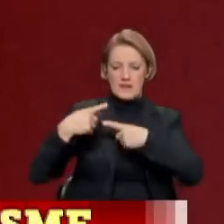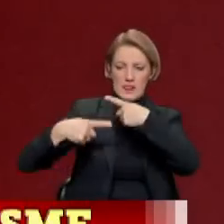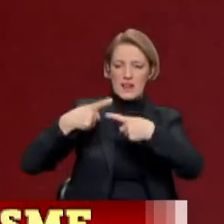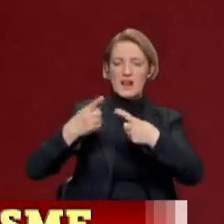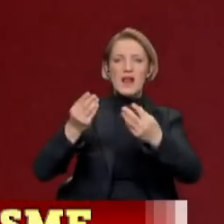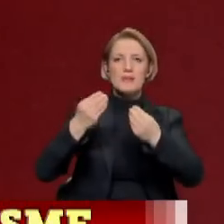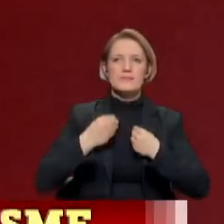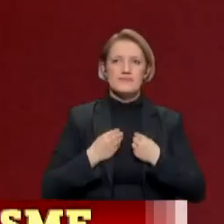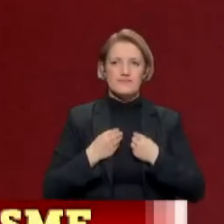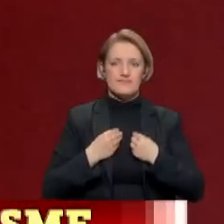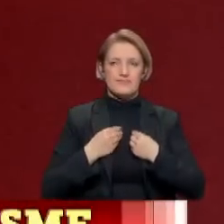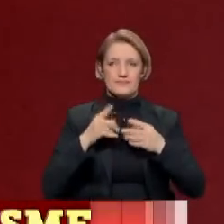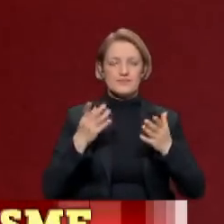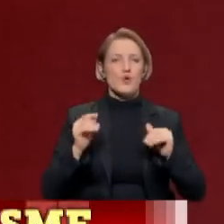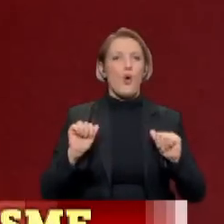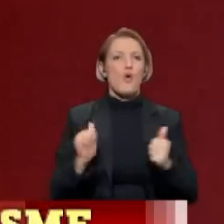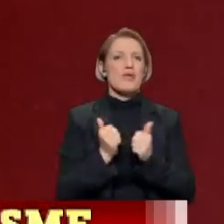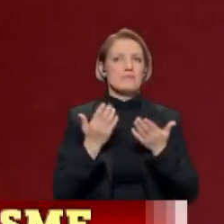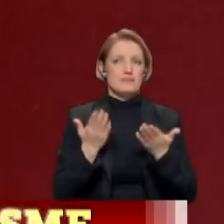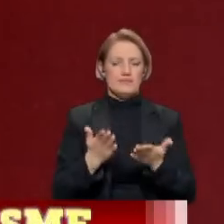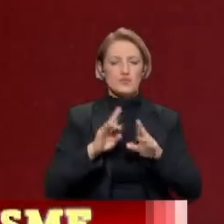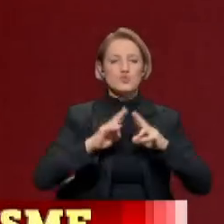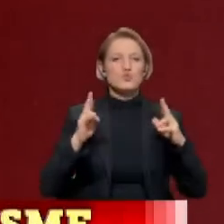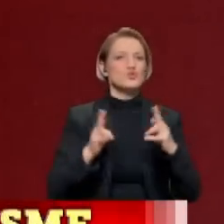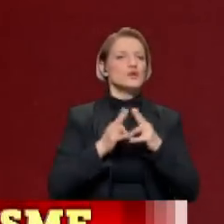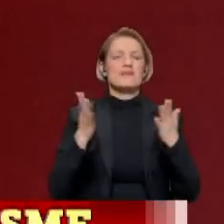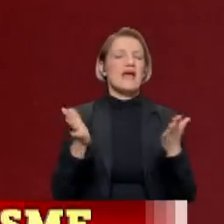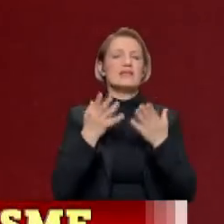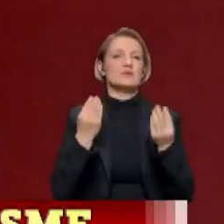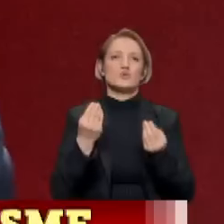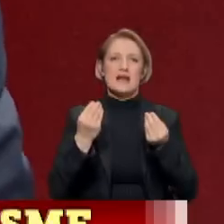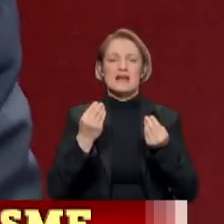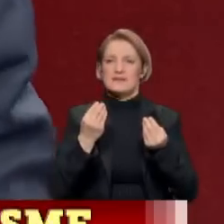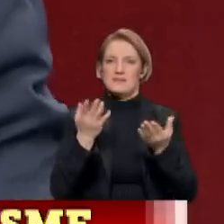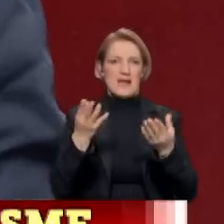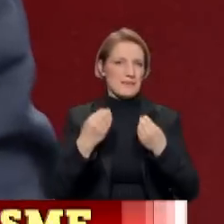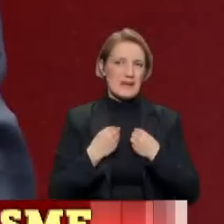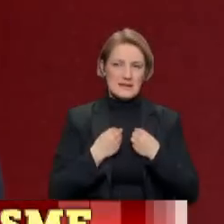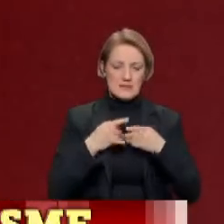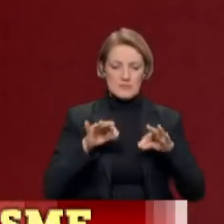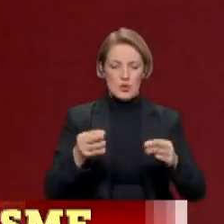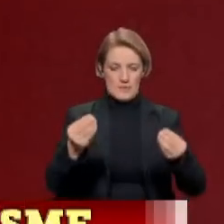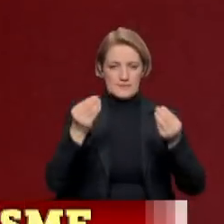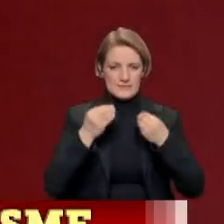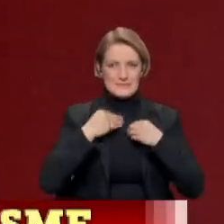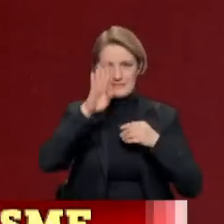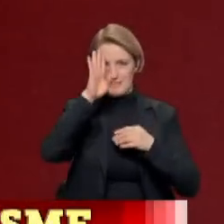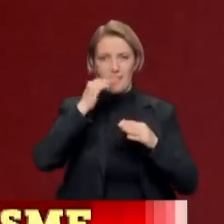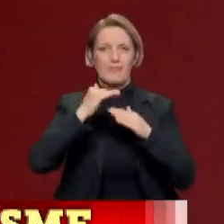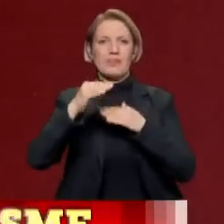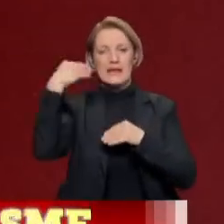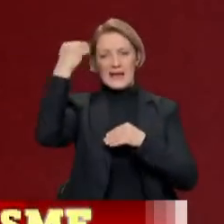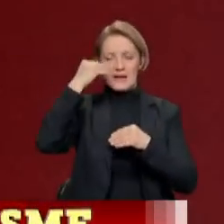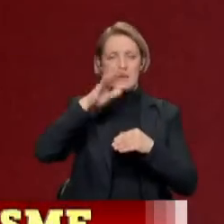ecdadımızın emanetidir. Bence kutlu da bir emanettir. Dünyanın en güzel emanetidir. İstanbullu bu emaneti